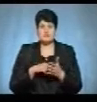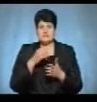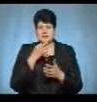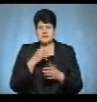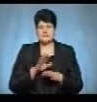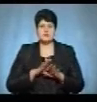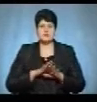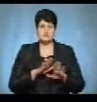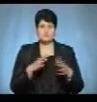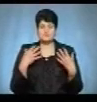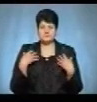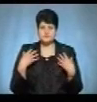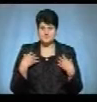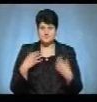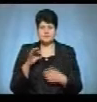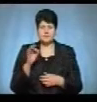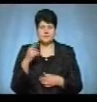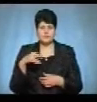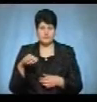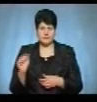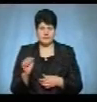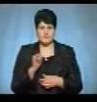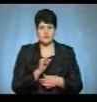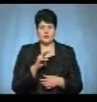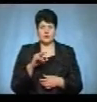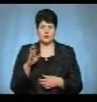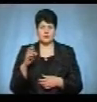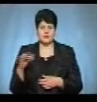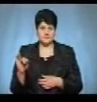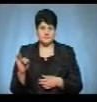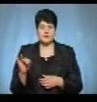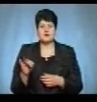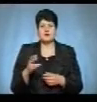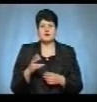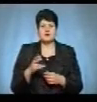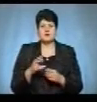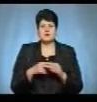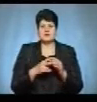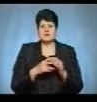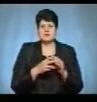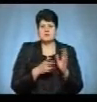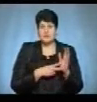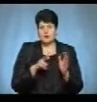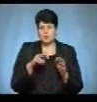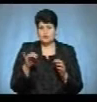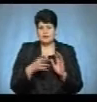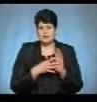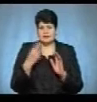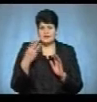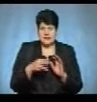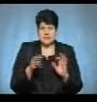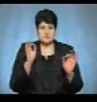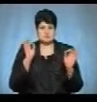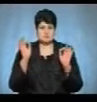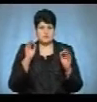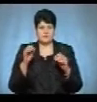з питань цивільного захисту населення облдержадміністрації Ігор Любий. Нагадаю, в неділю 17 лютого о 9:30 в ефірі